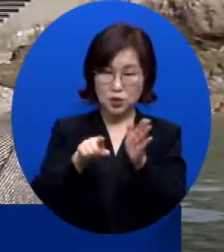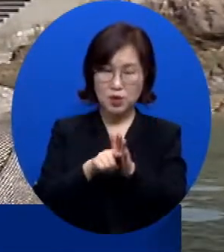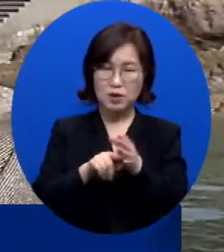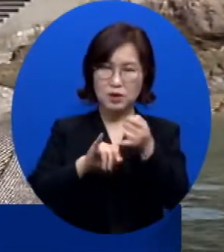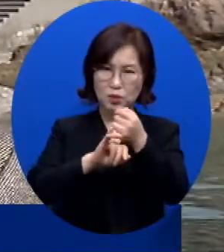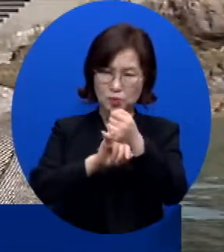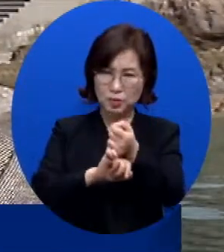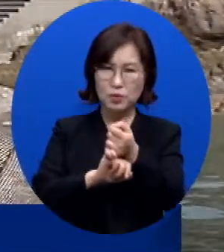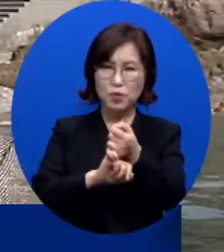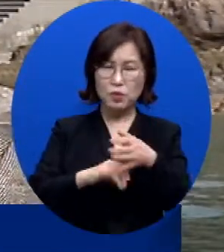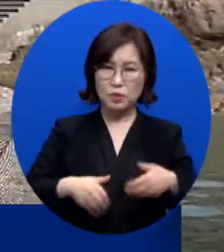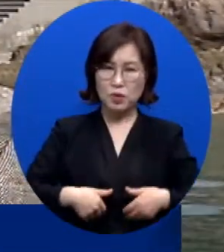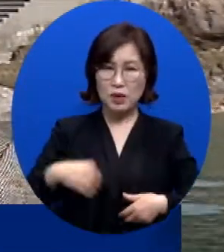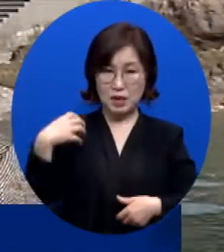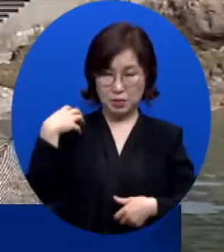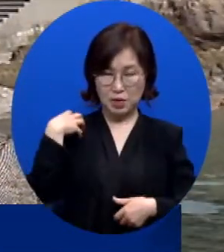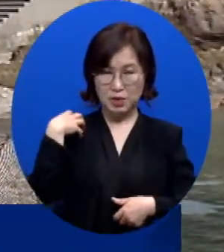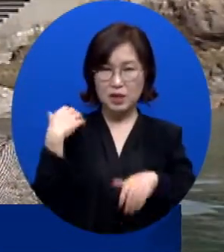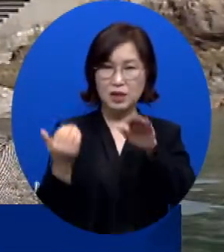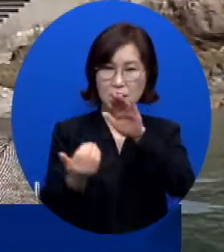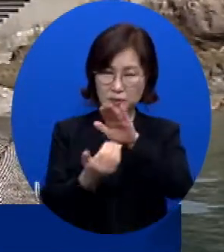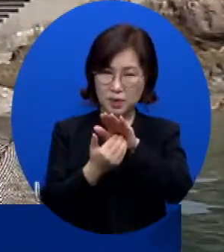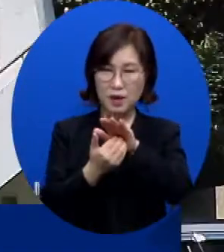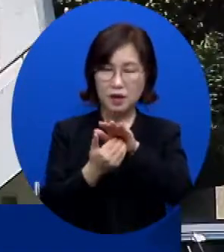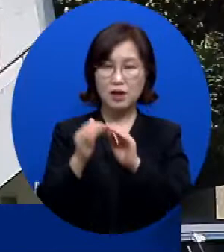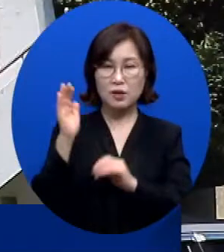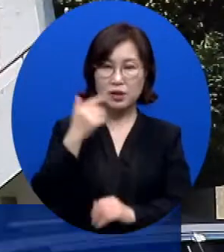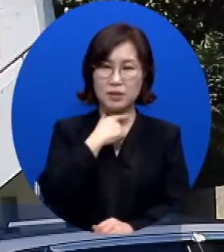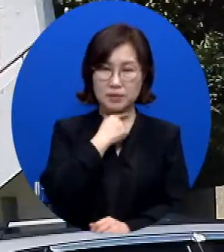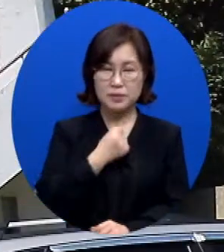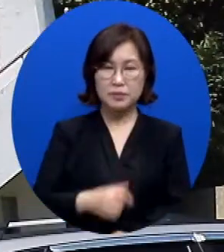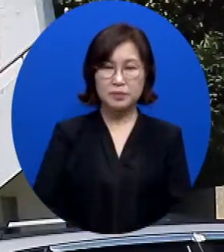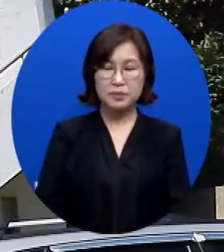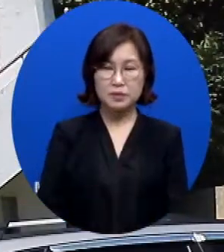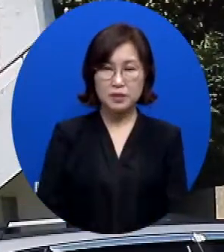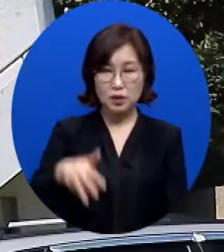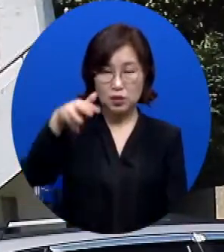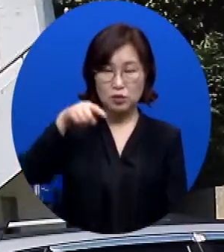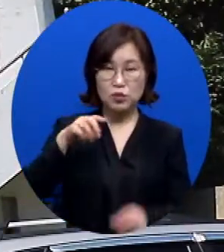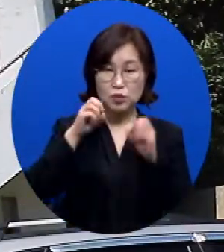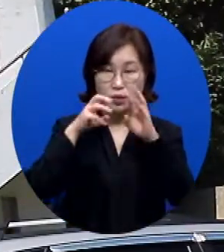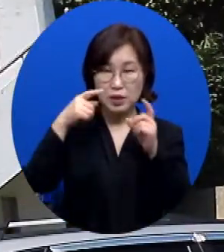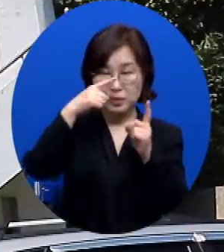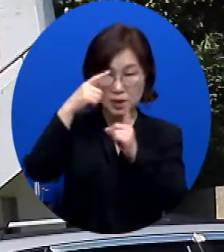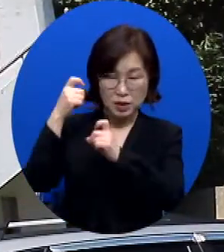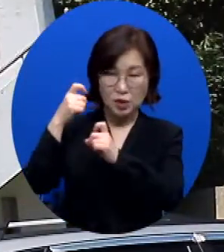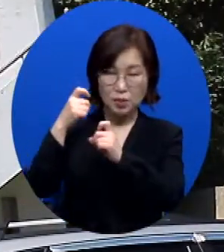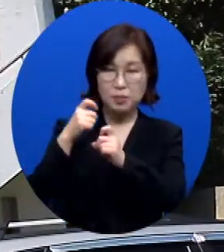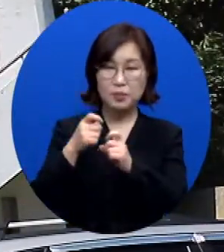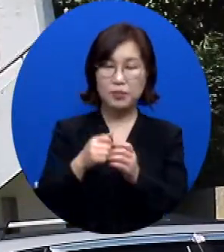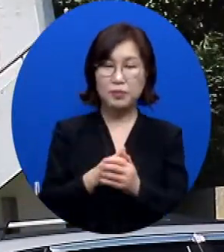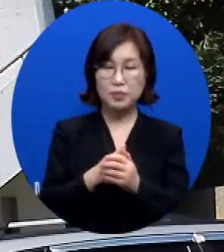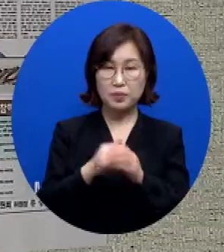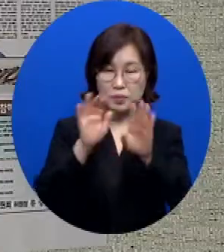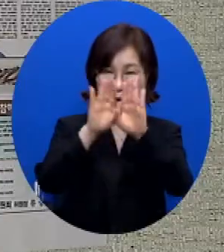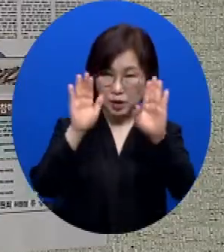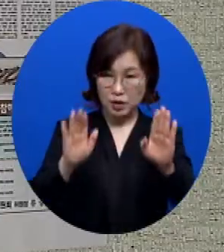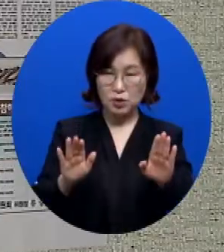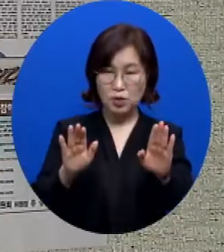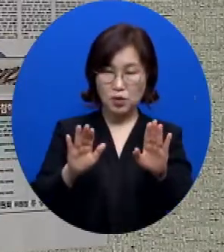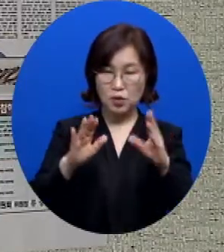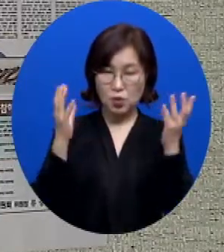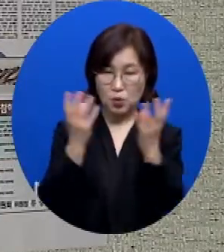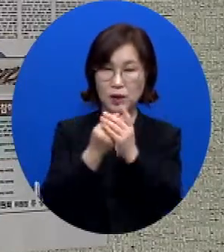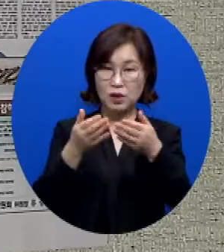필요한 사명자의 역할을 잘 감당하면 참 좋겠습니다. 추명순 전도사 기념사업회는 추명순 전도사 기념관을